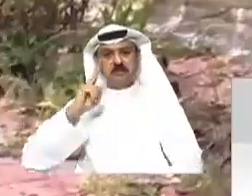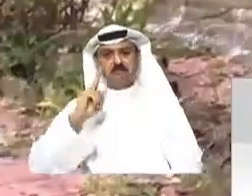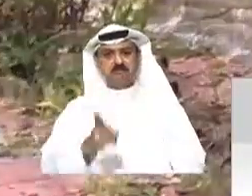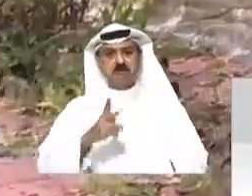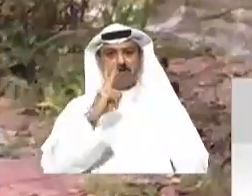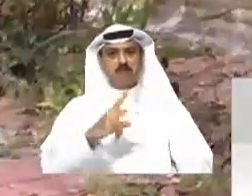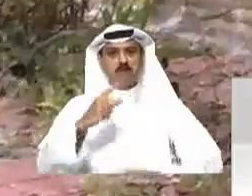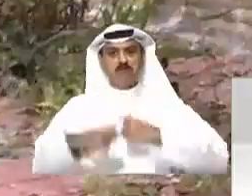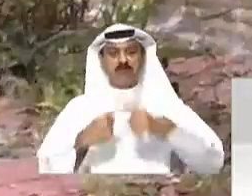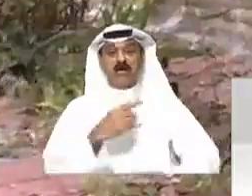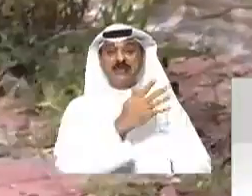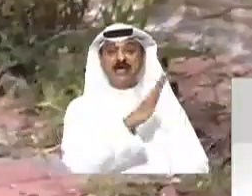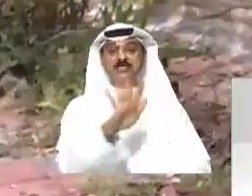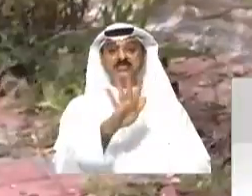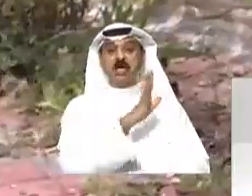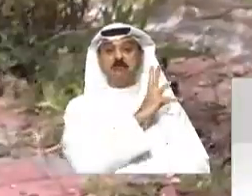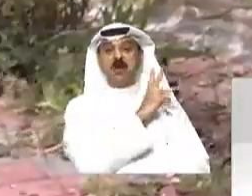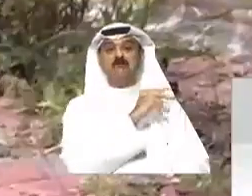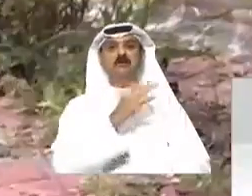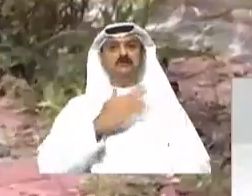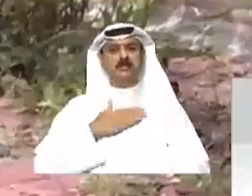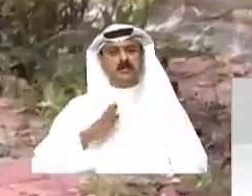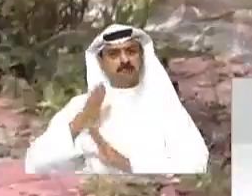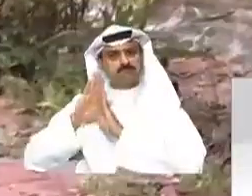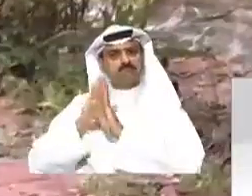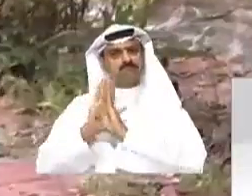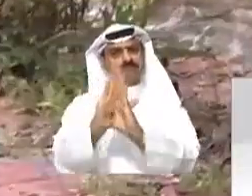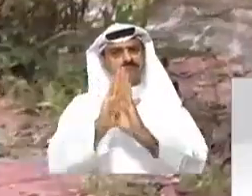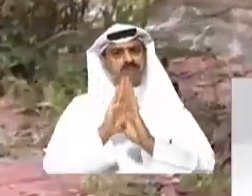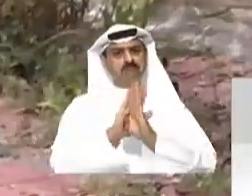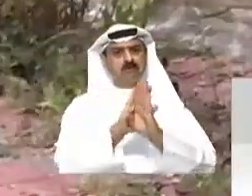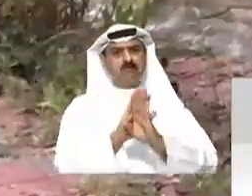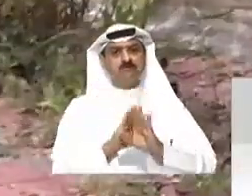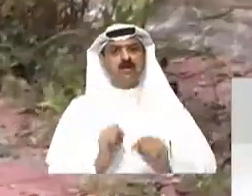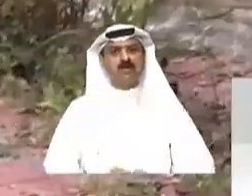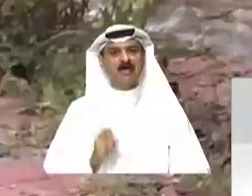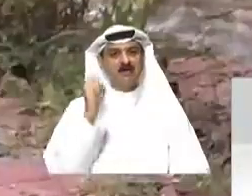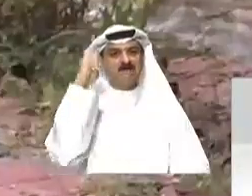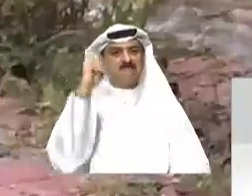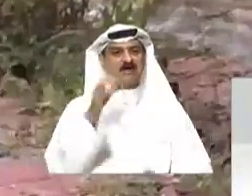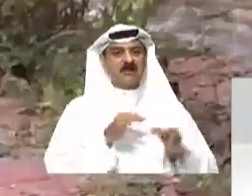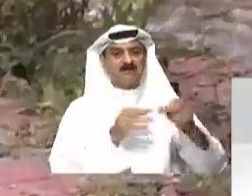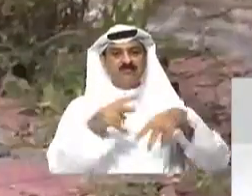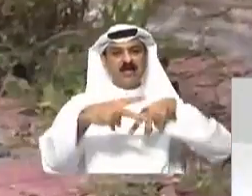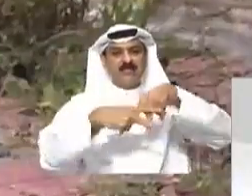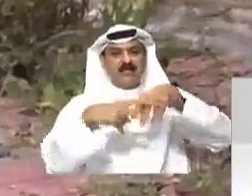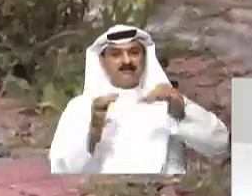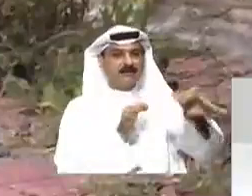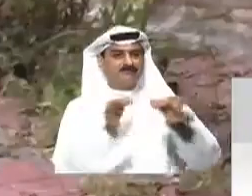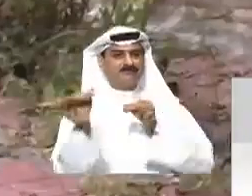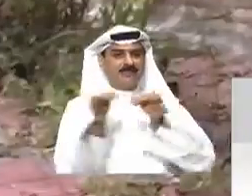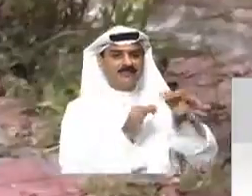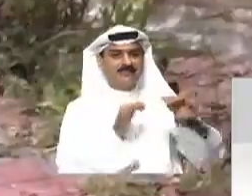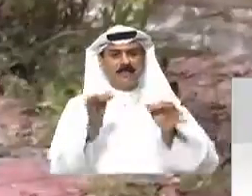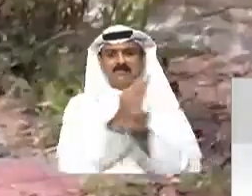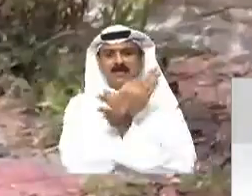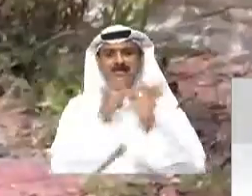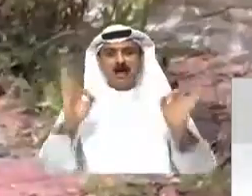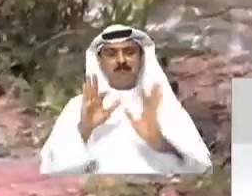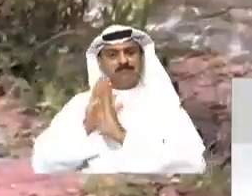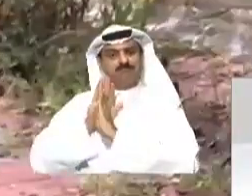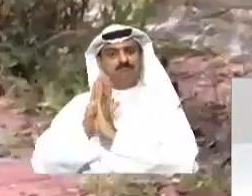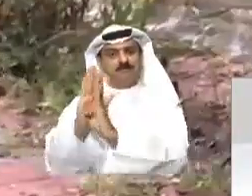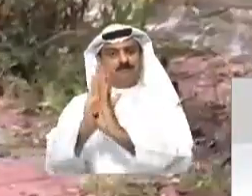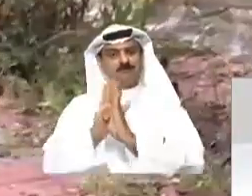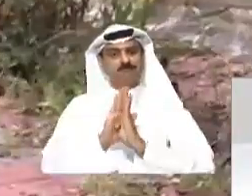على المواجهة ومواجهة المشاريع الاستيطانية ومواجهة كل السياسات الاحتلالية. وبالتالي